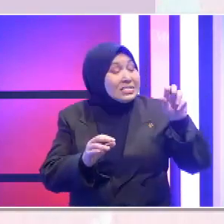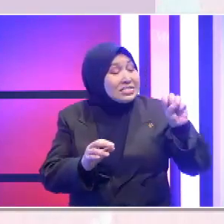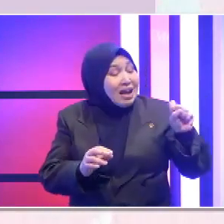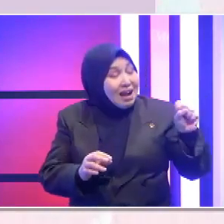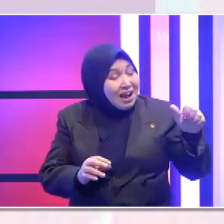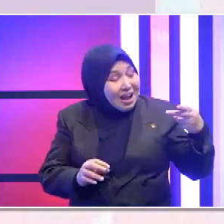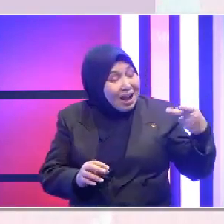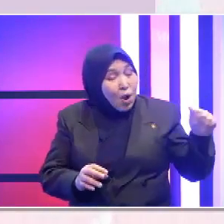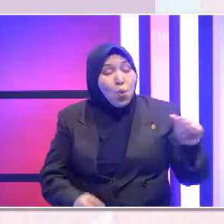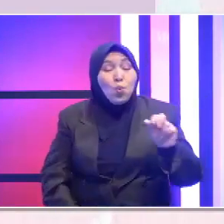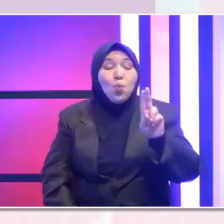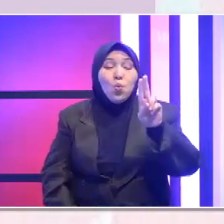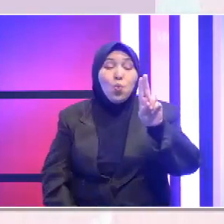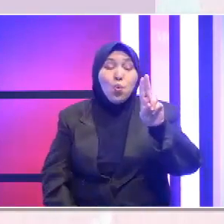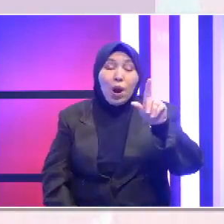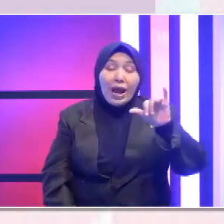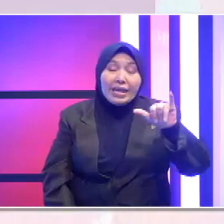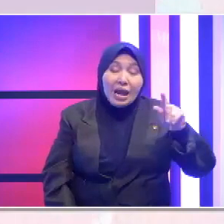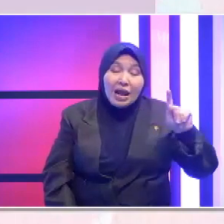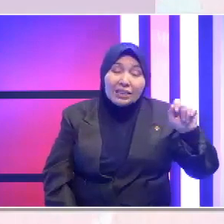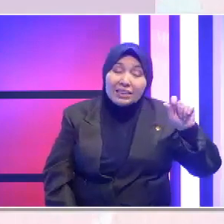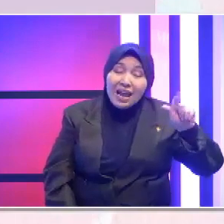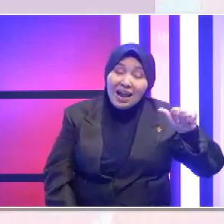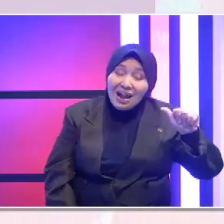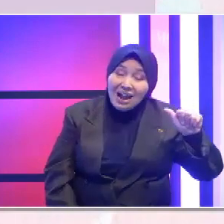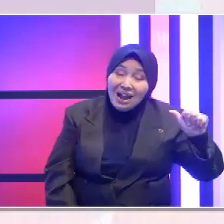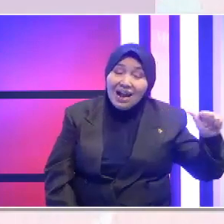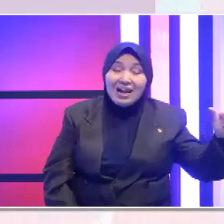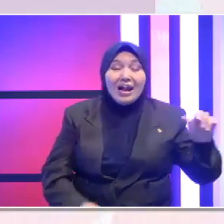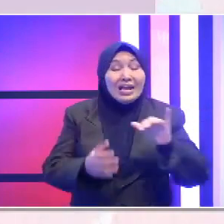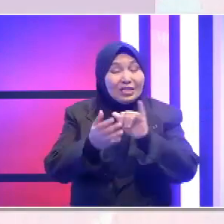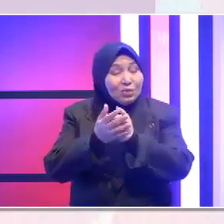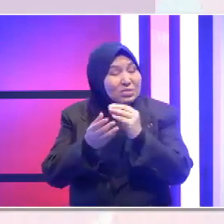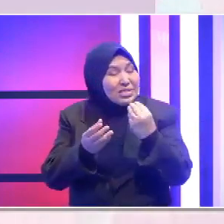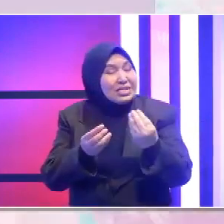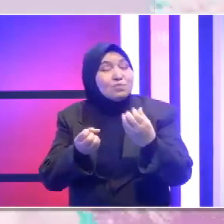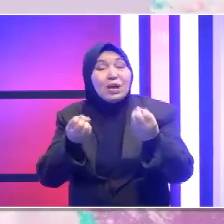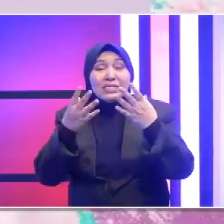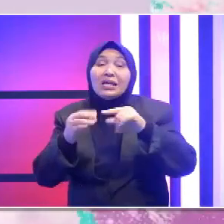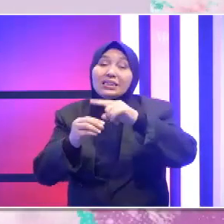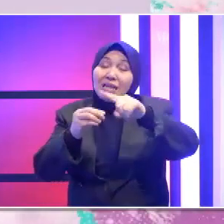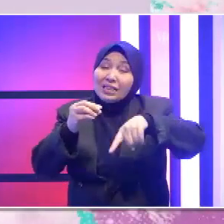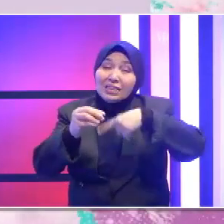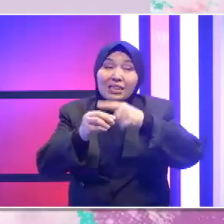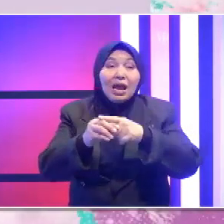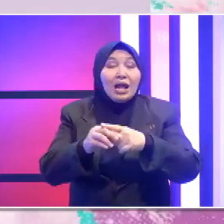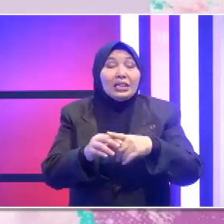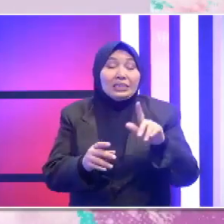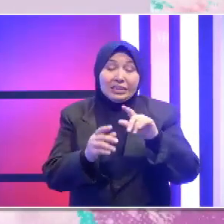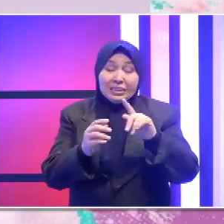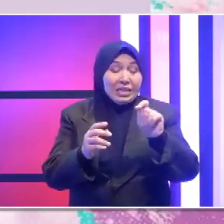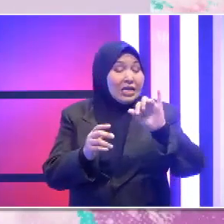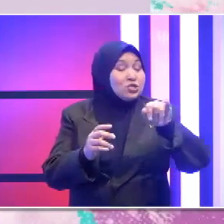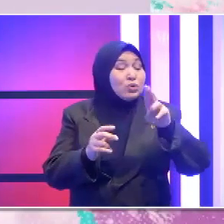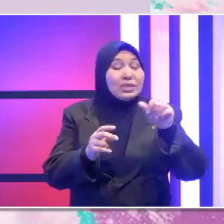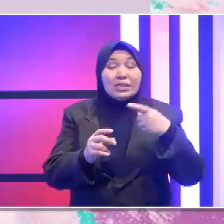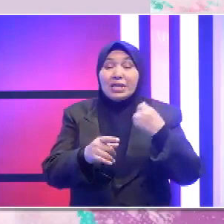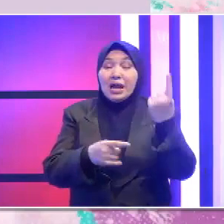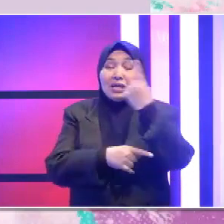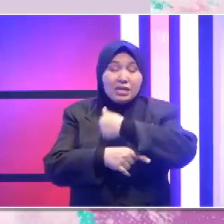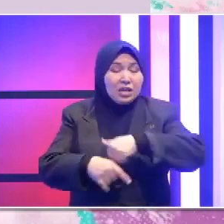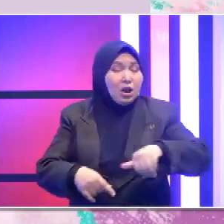Syaikh Yahya of telp yang begitu sedikit banyak tentang tadi kita pada hari ini